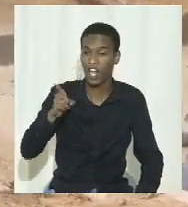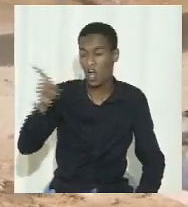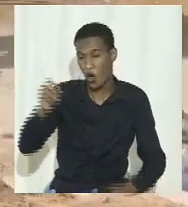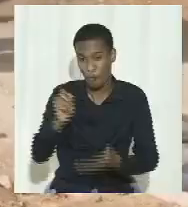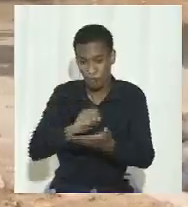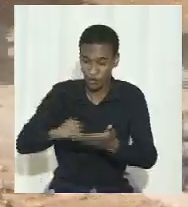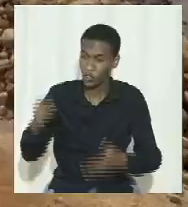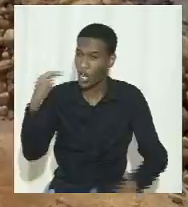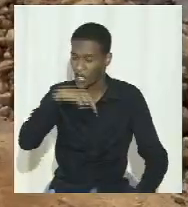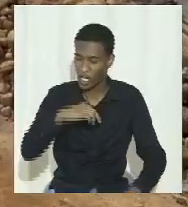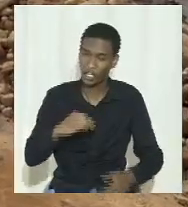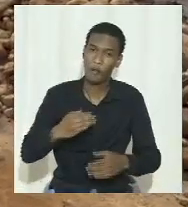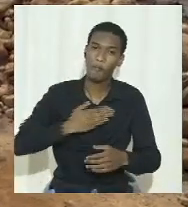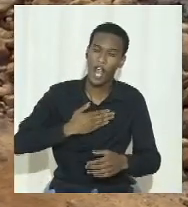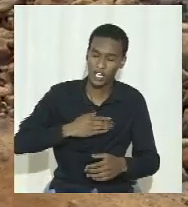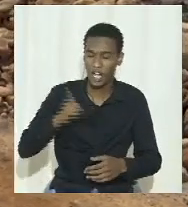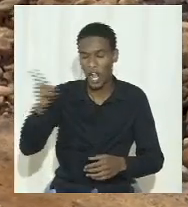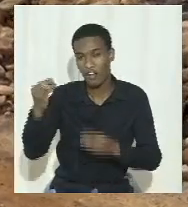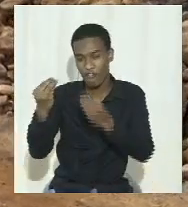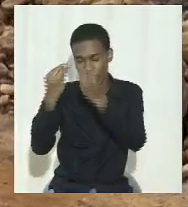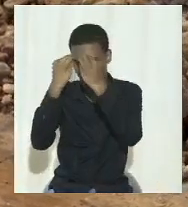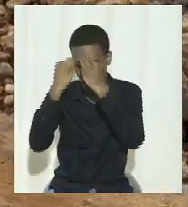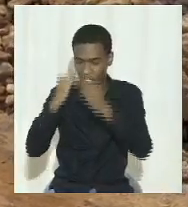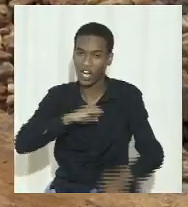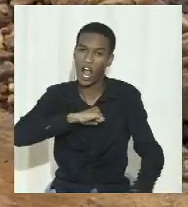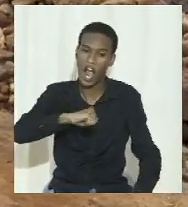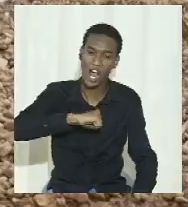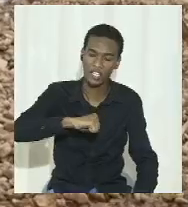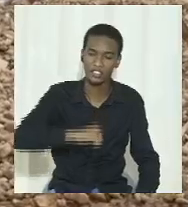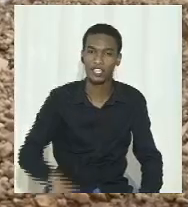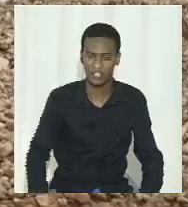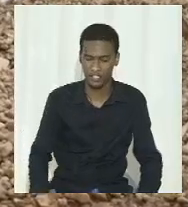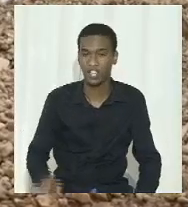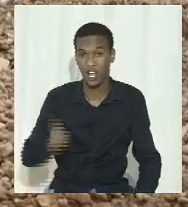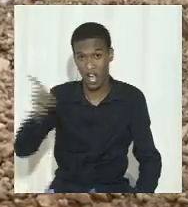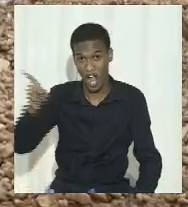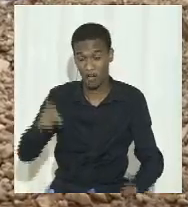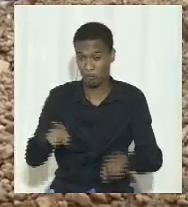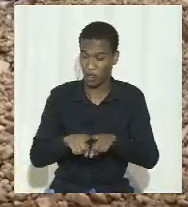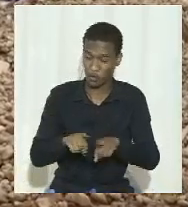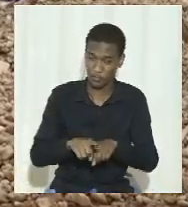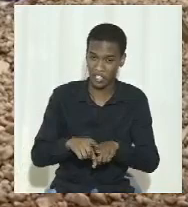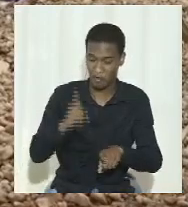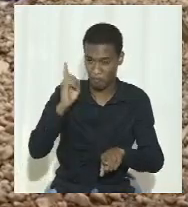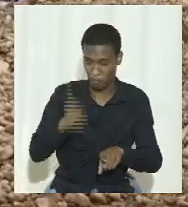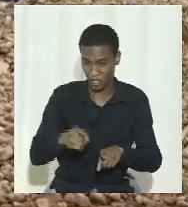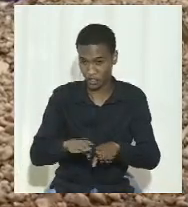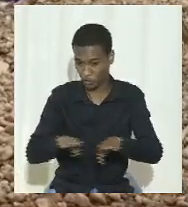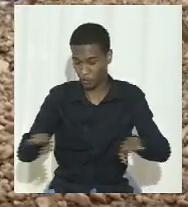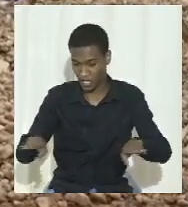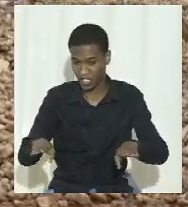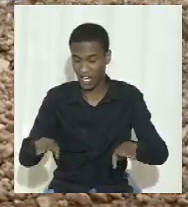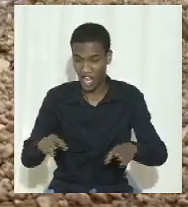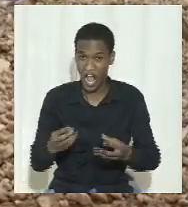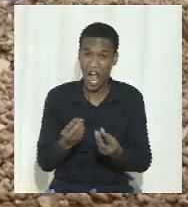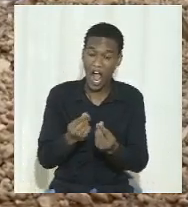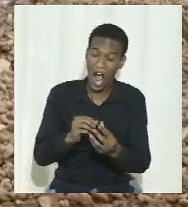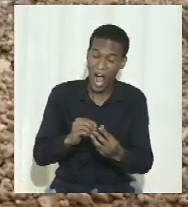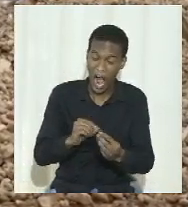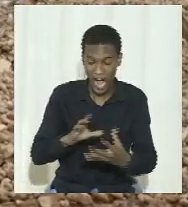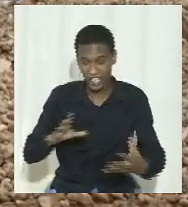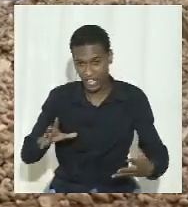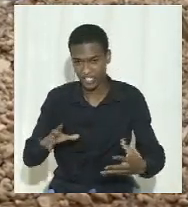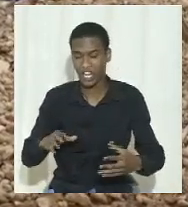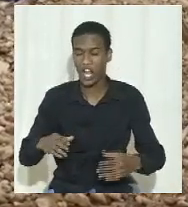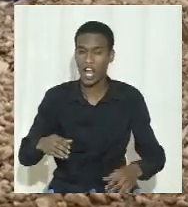amin'ny toeram-pampiofanana arakasa. Faritra ahitana toeram-pitrandrana arena Kibontany iny Iorombe iny, ka io